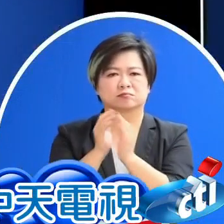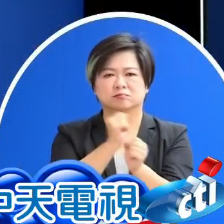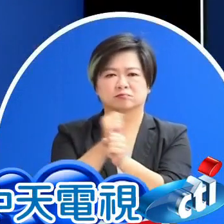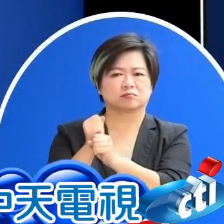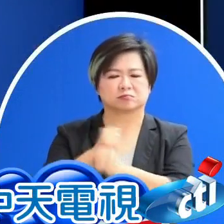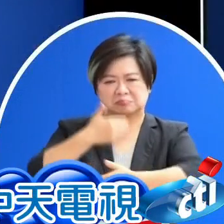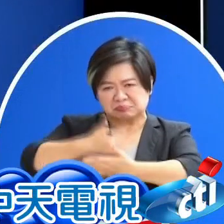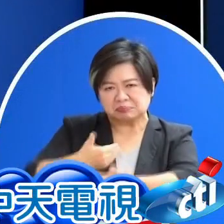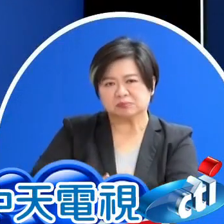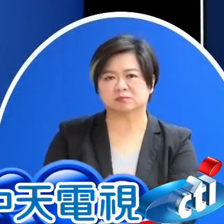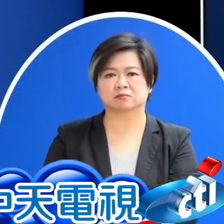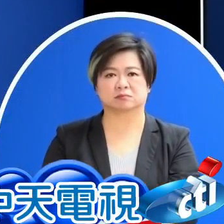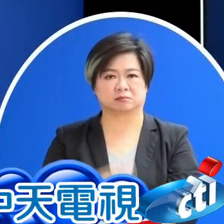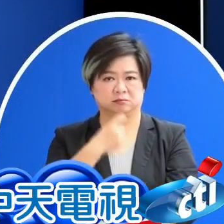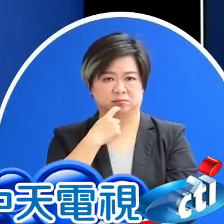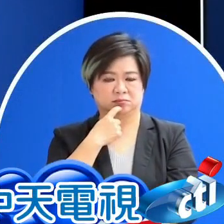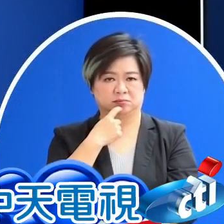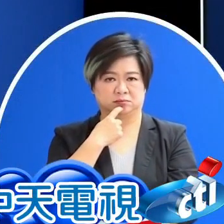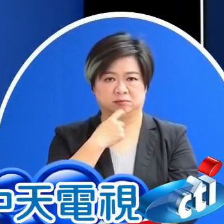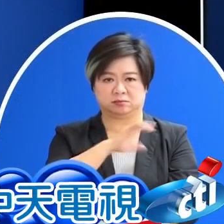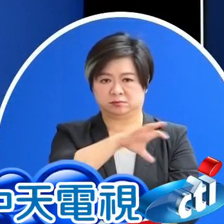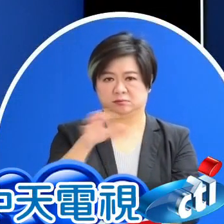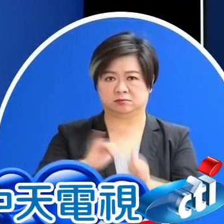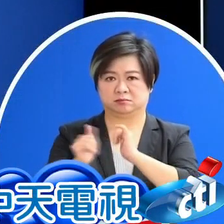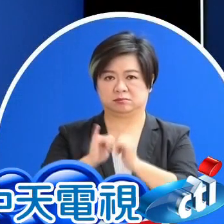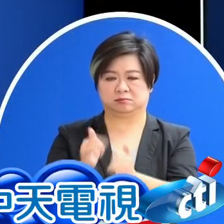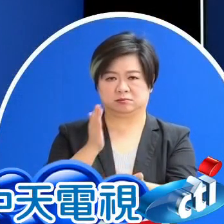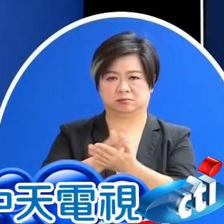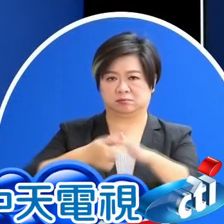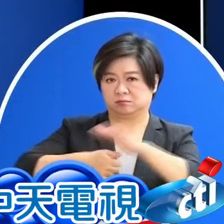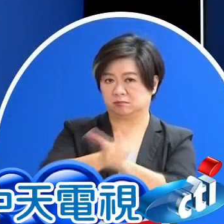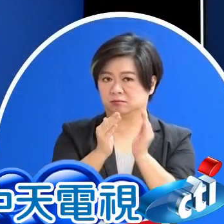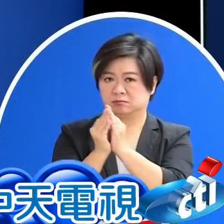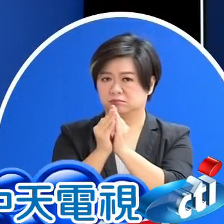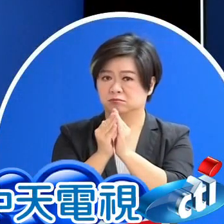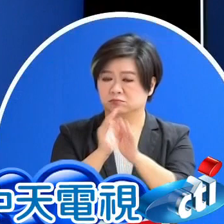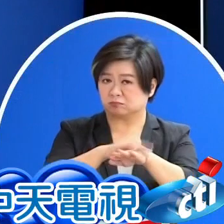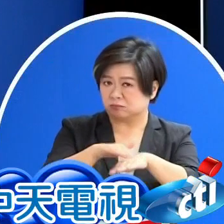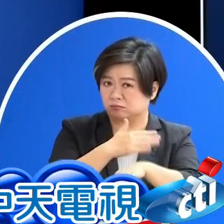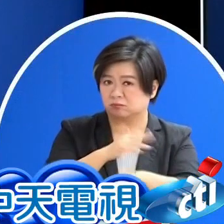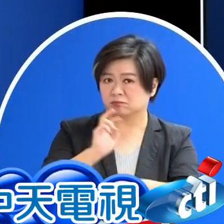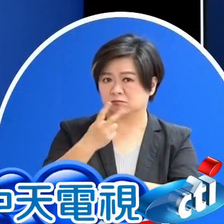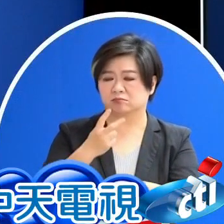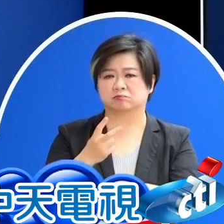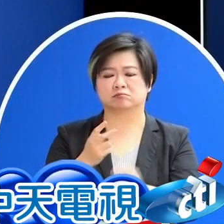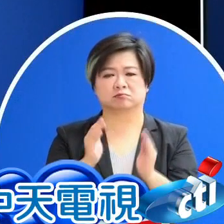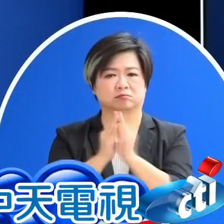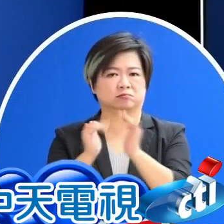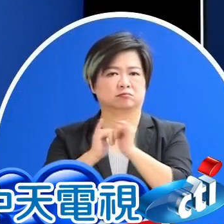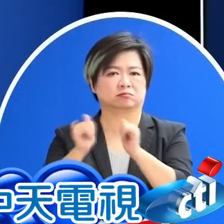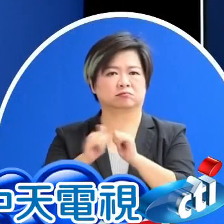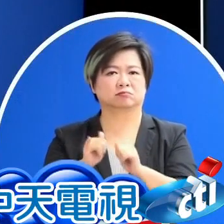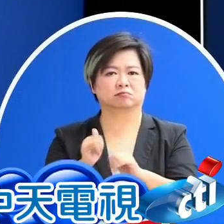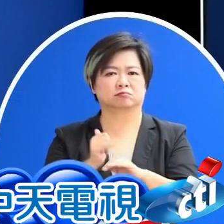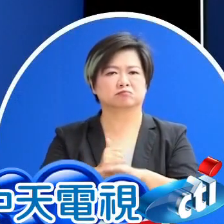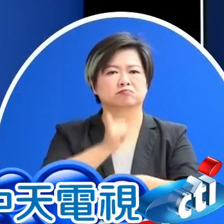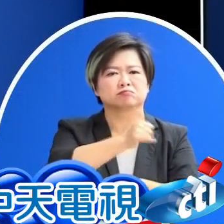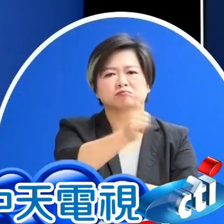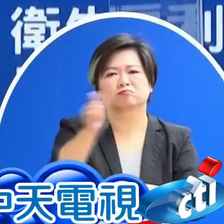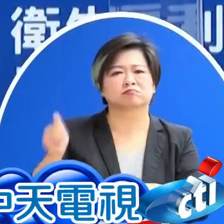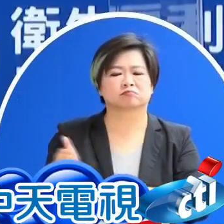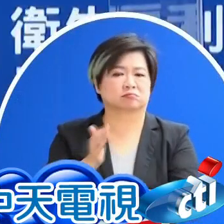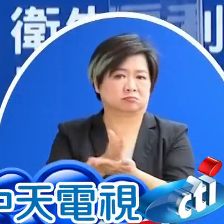问指挥中心会不会建议各地民众暂缓前往桃园，或是请桃园民众暂缓前往其他县市？谢